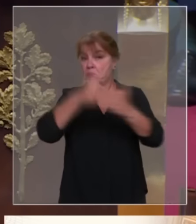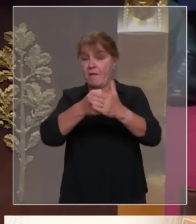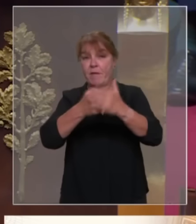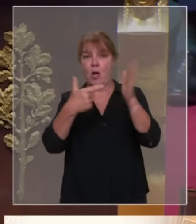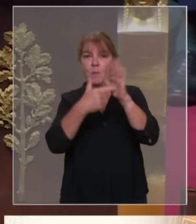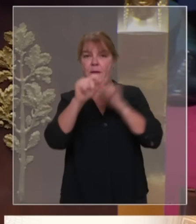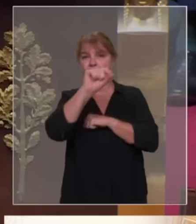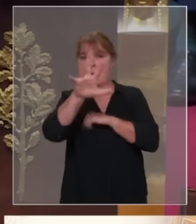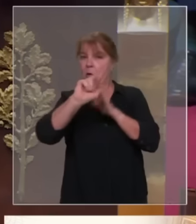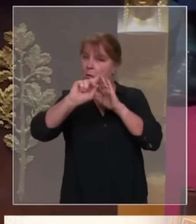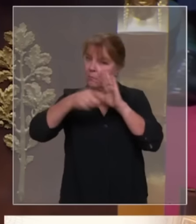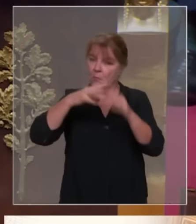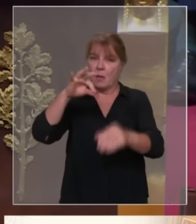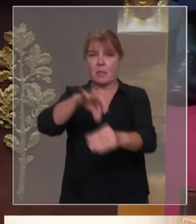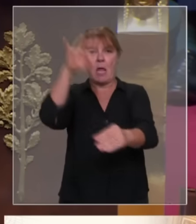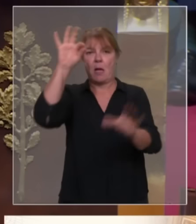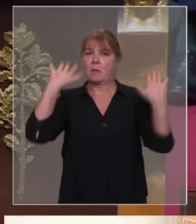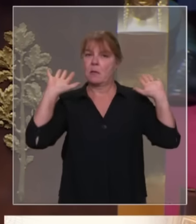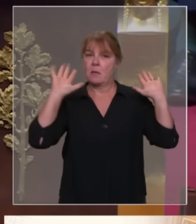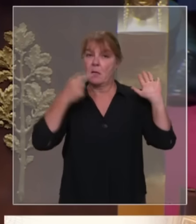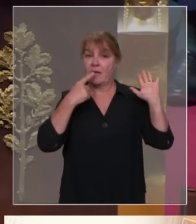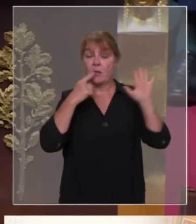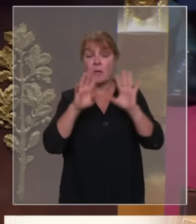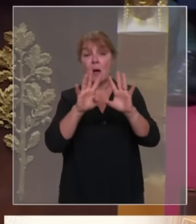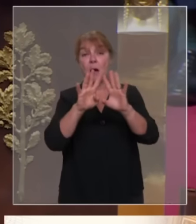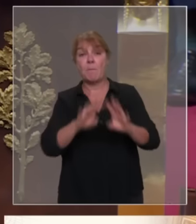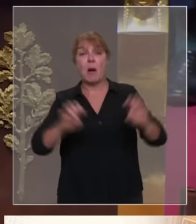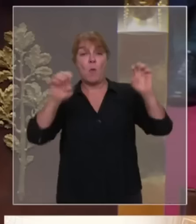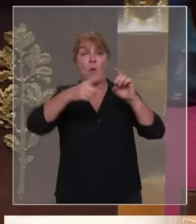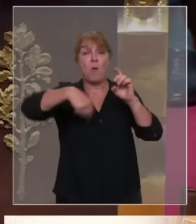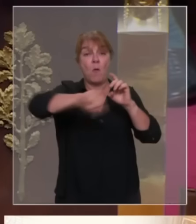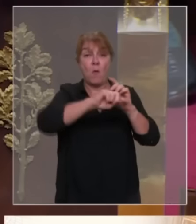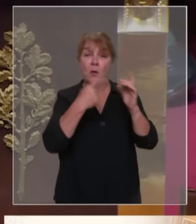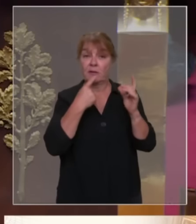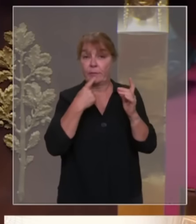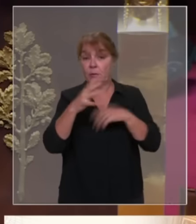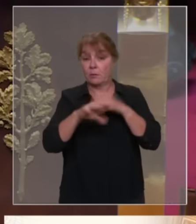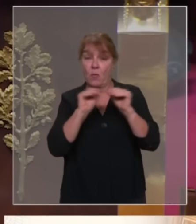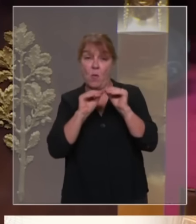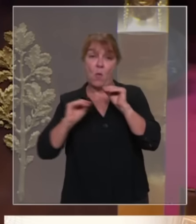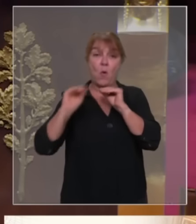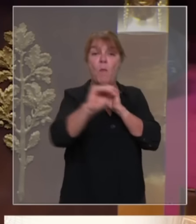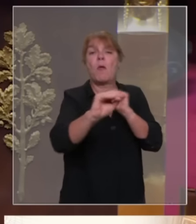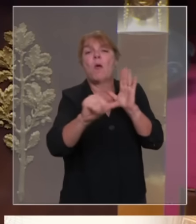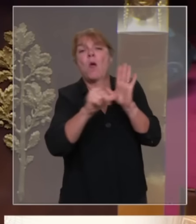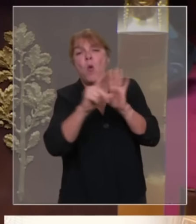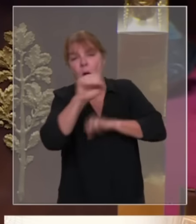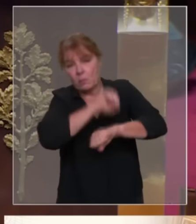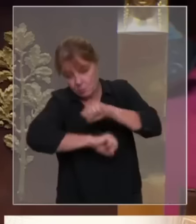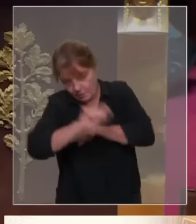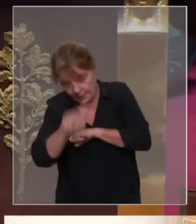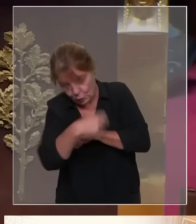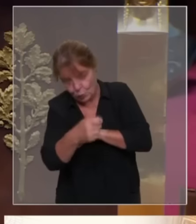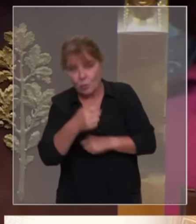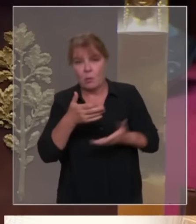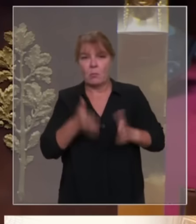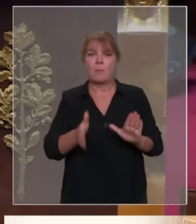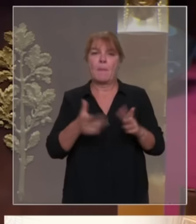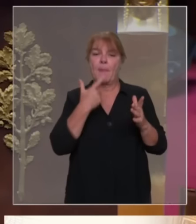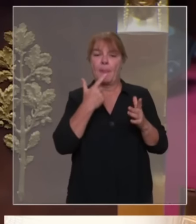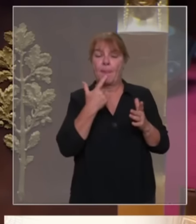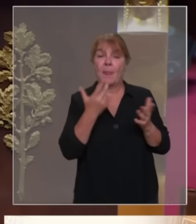2025. Les assemblées parlementaires auront donc prochainement à se prononcer sur ce report par une loi organique. Le projet